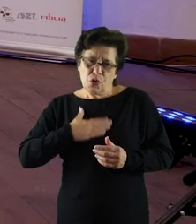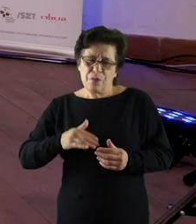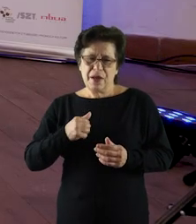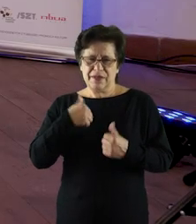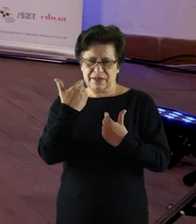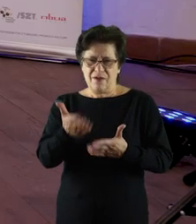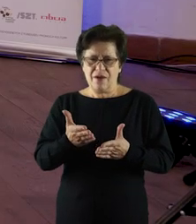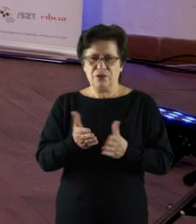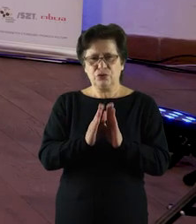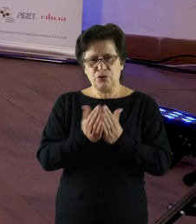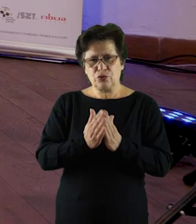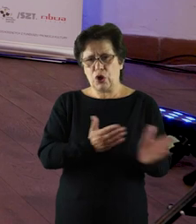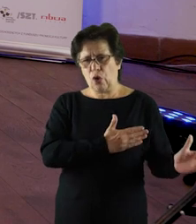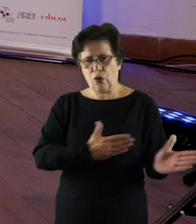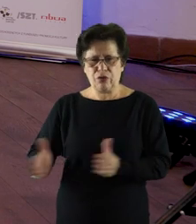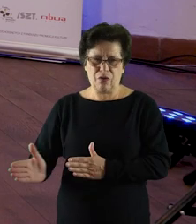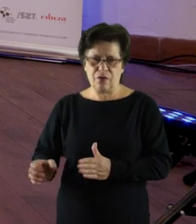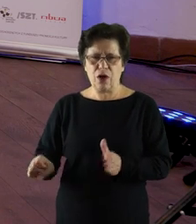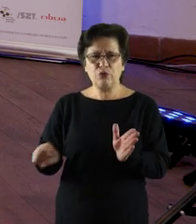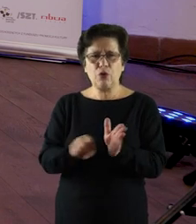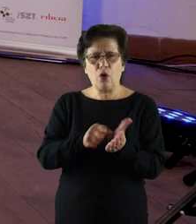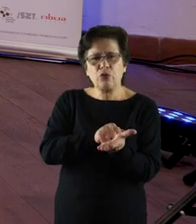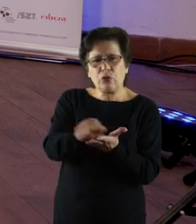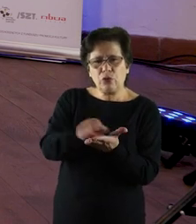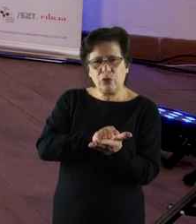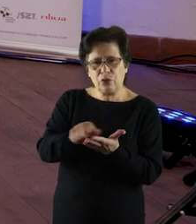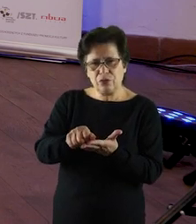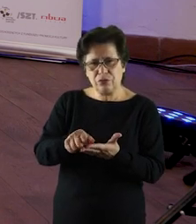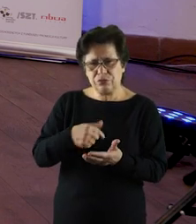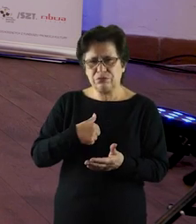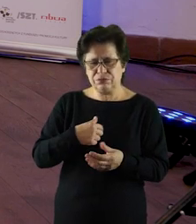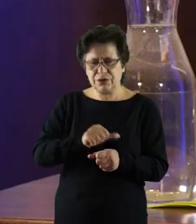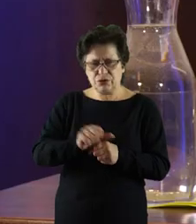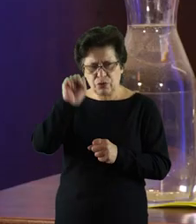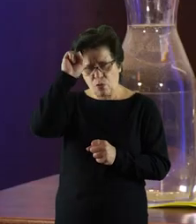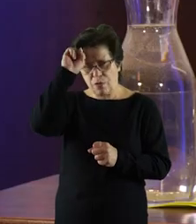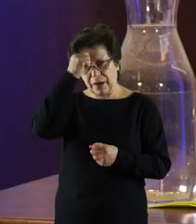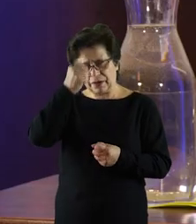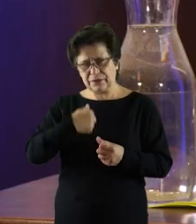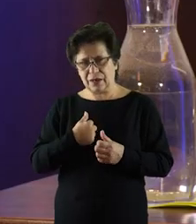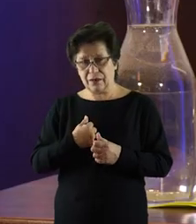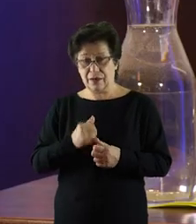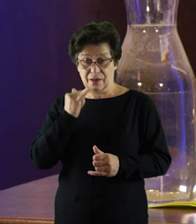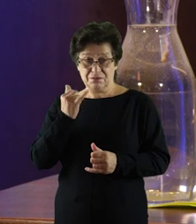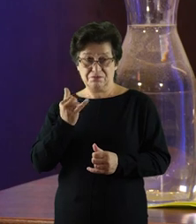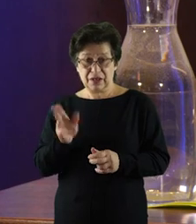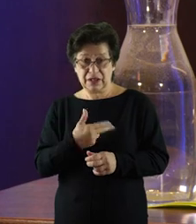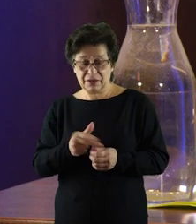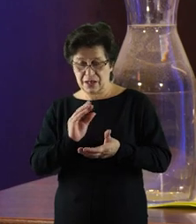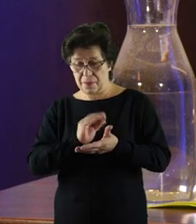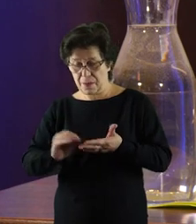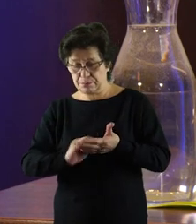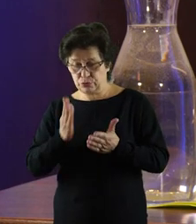gotowe do druku. Jestem pod tym względem bardzo uparta. Mało tego, kiedy napiszę książkę, odkładam ją